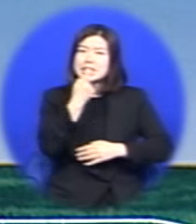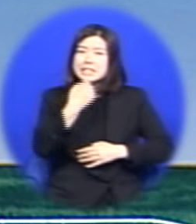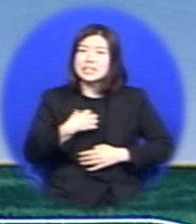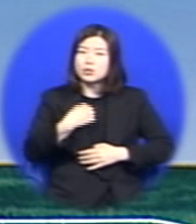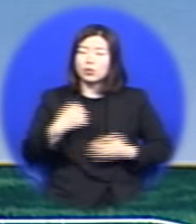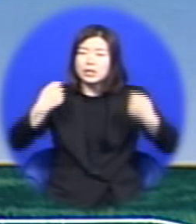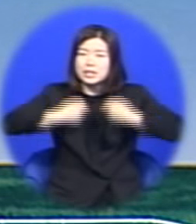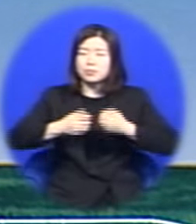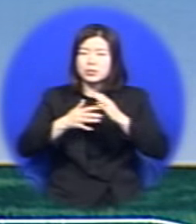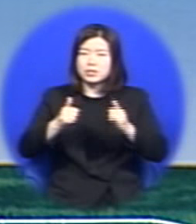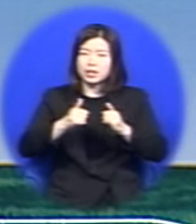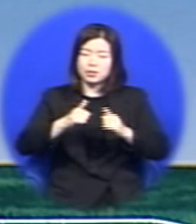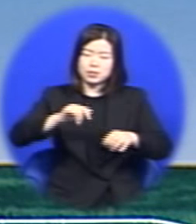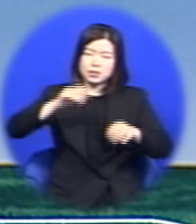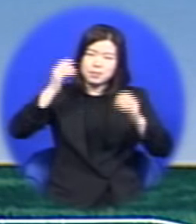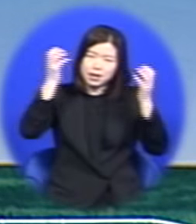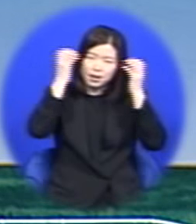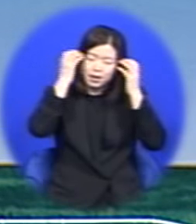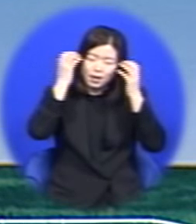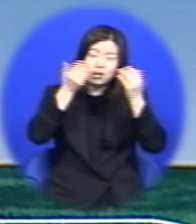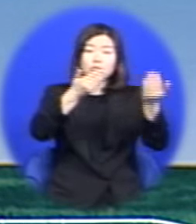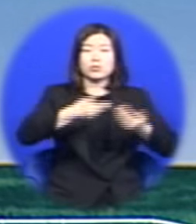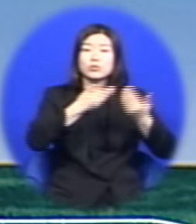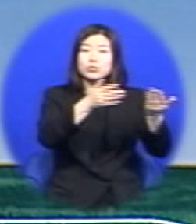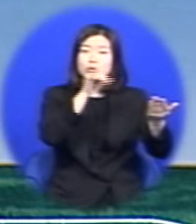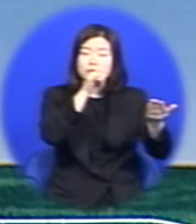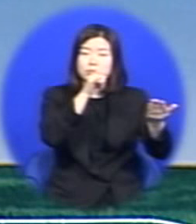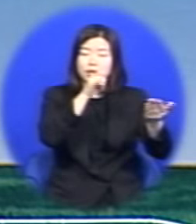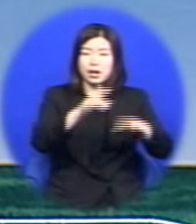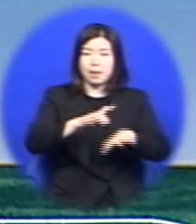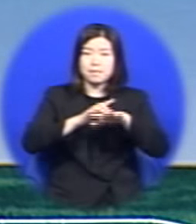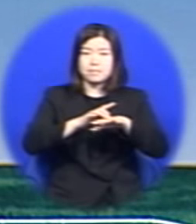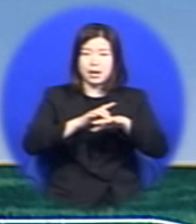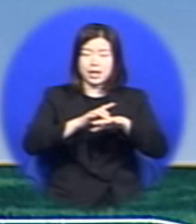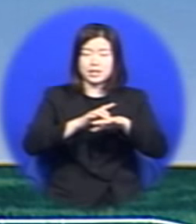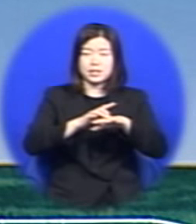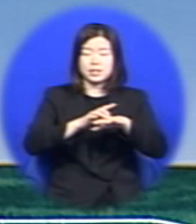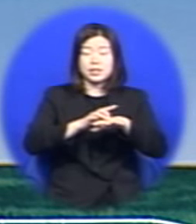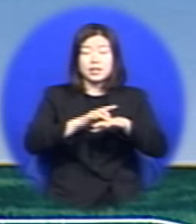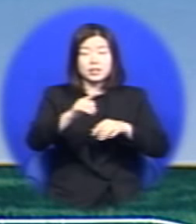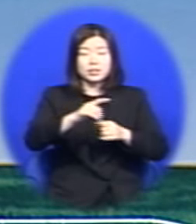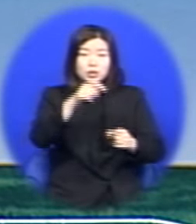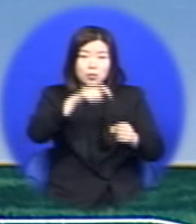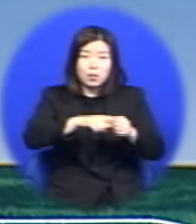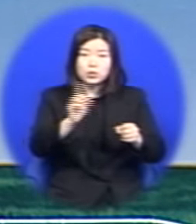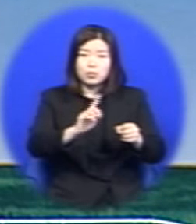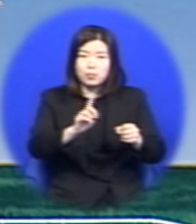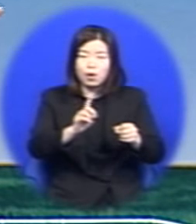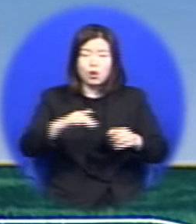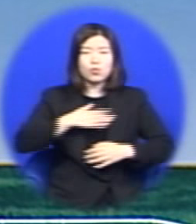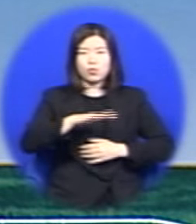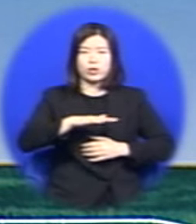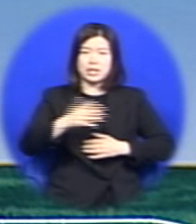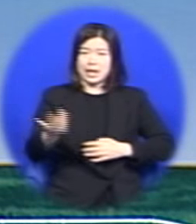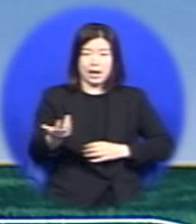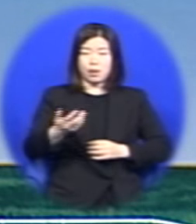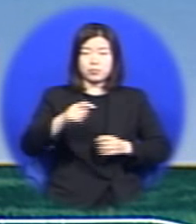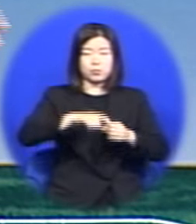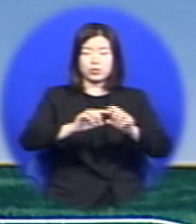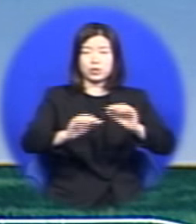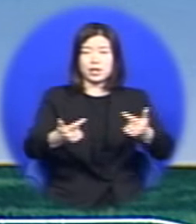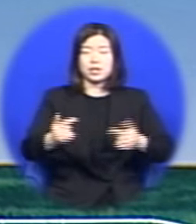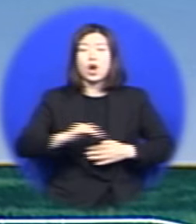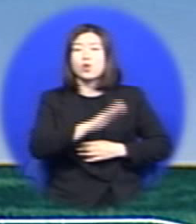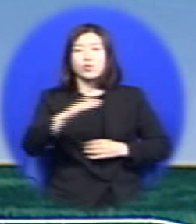합니다. 마귀의 목적은 그러나 우리를 고통스럽게 하는 게 목적이 아닙니다. 마귀의 목적은 우리를